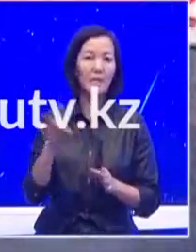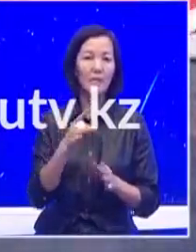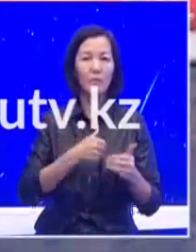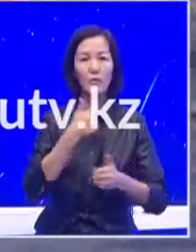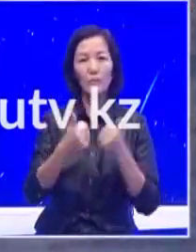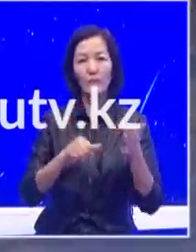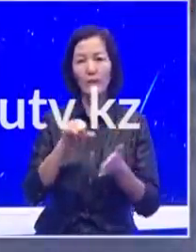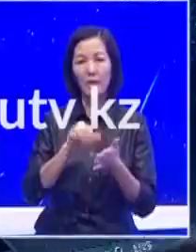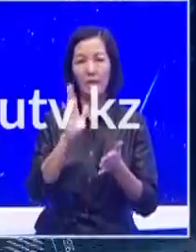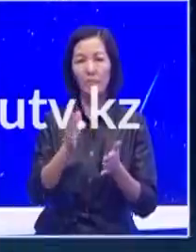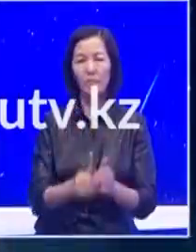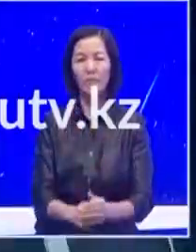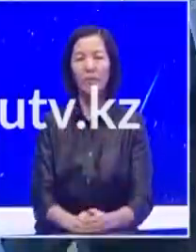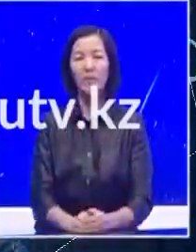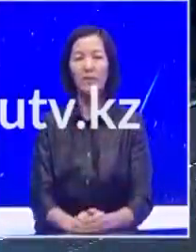болады.